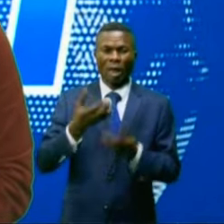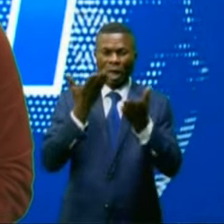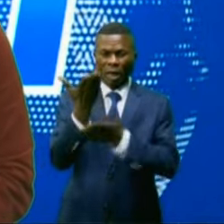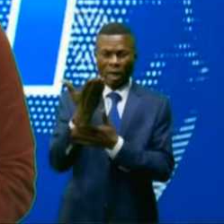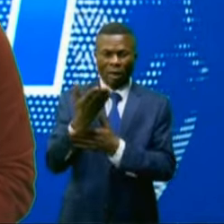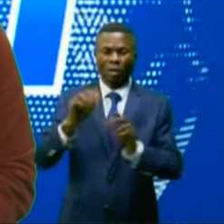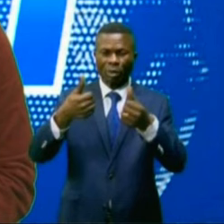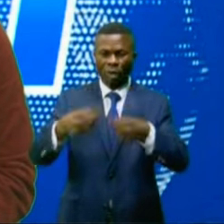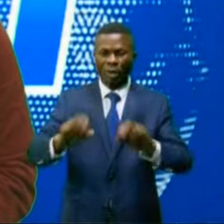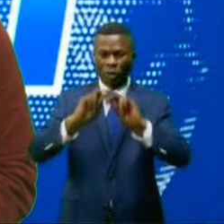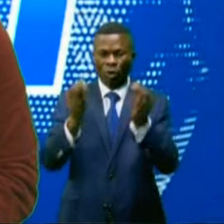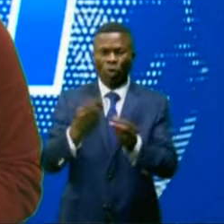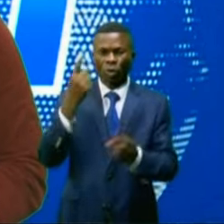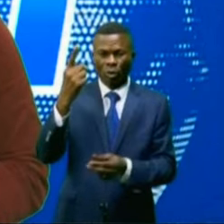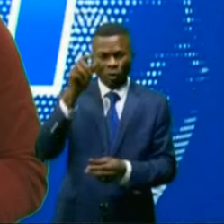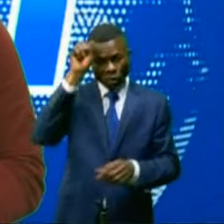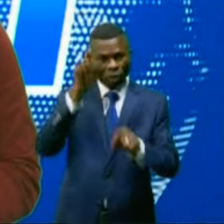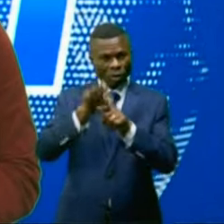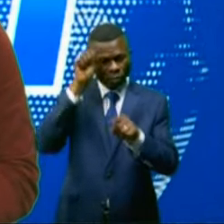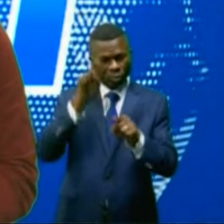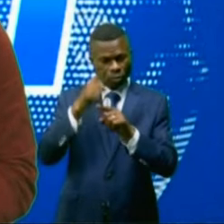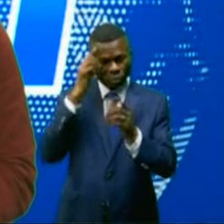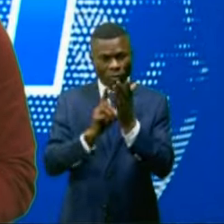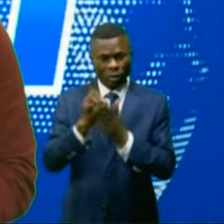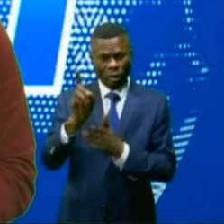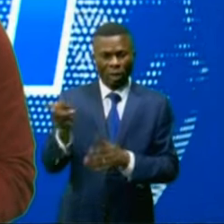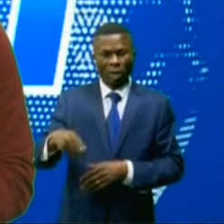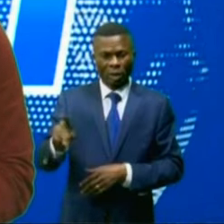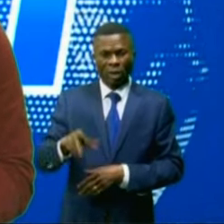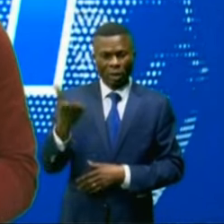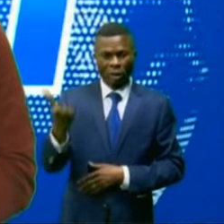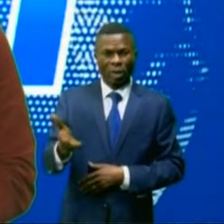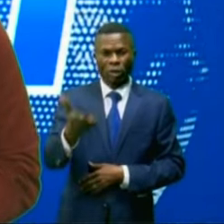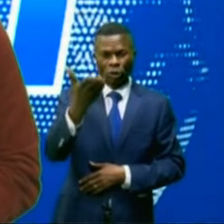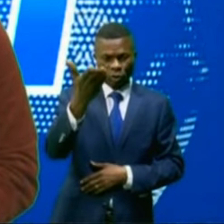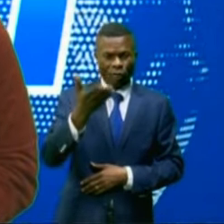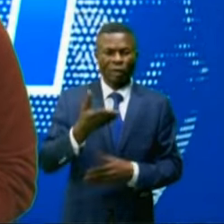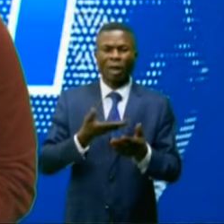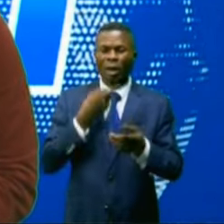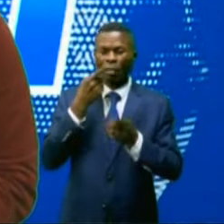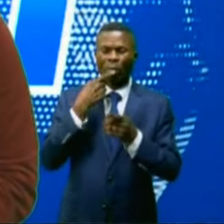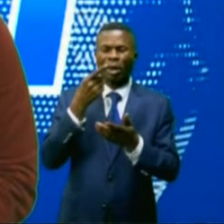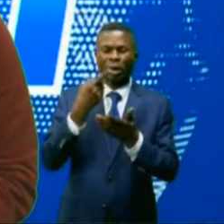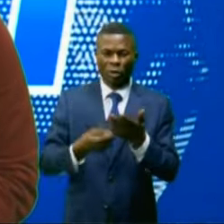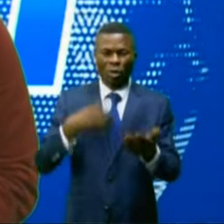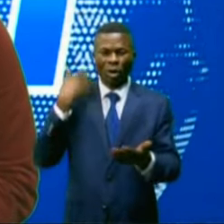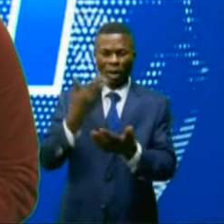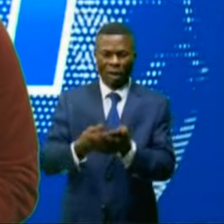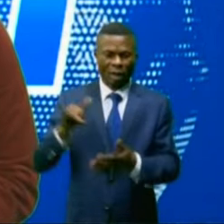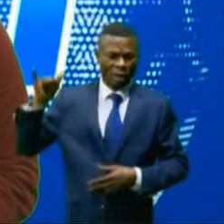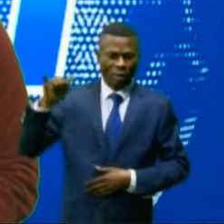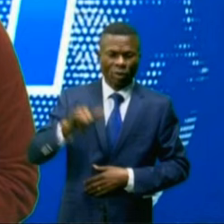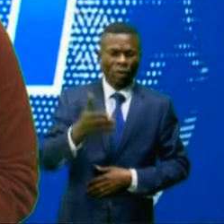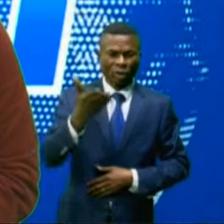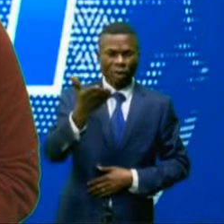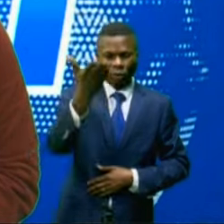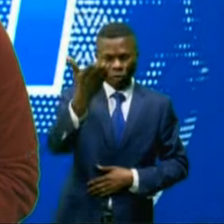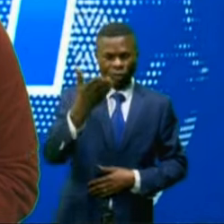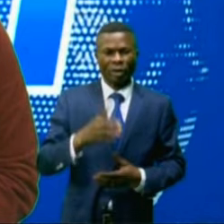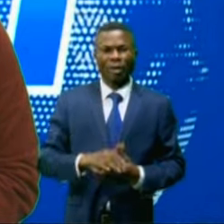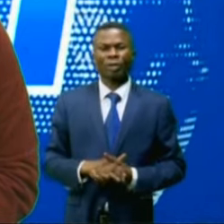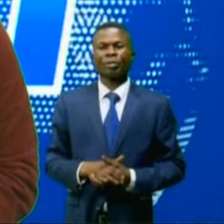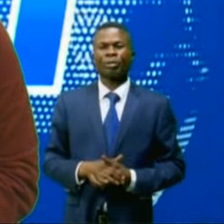à ses frères et sœurs pour le développement de la province, revoyant en image son arrivée dans cette province, dans ce